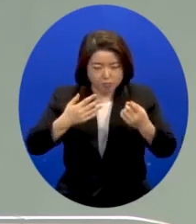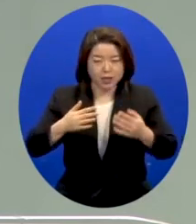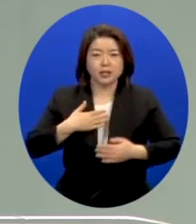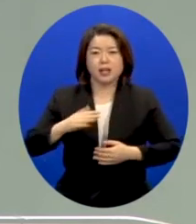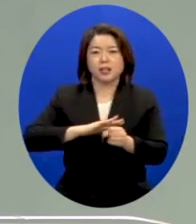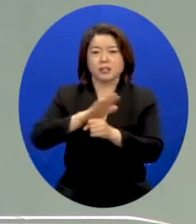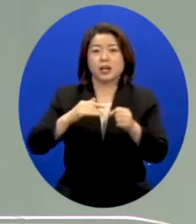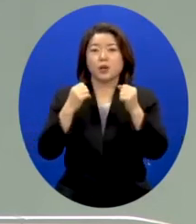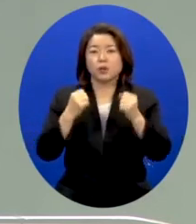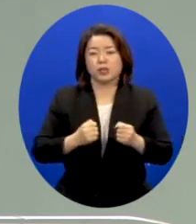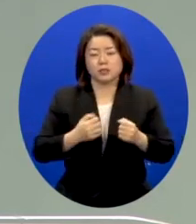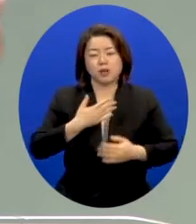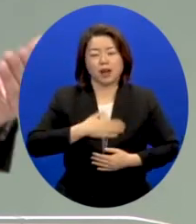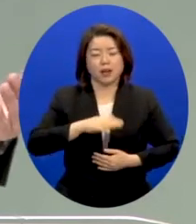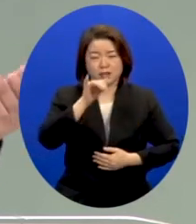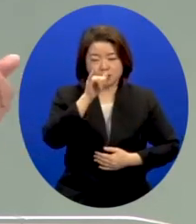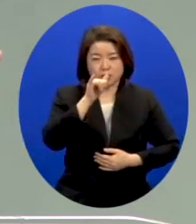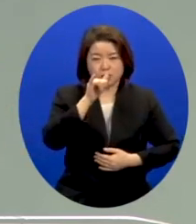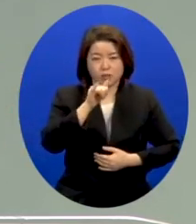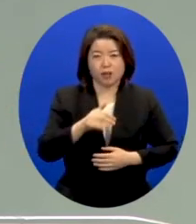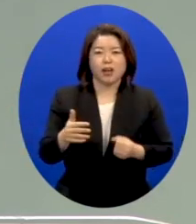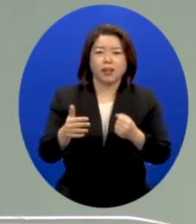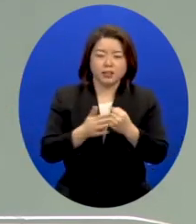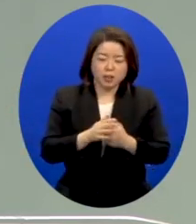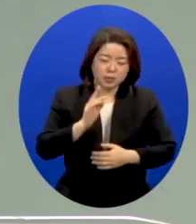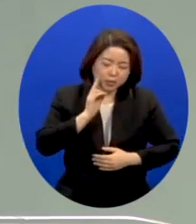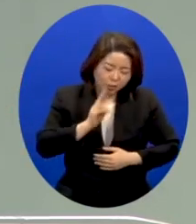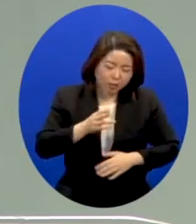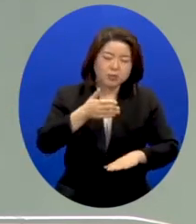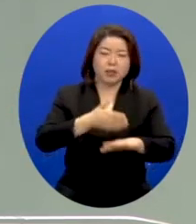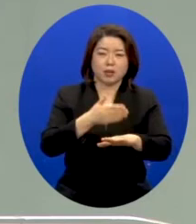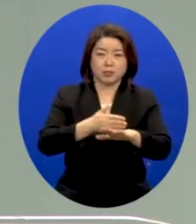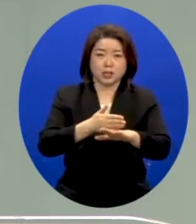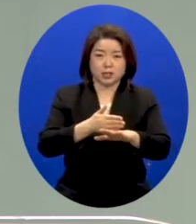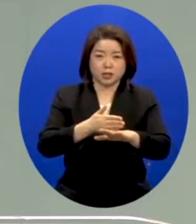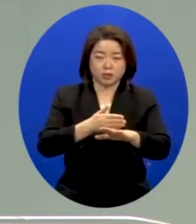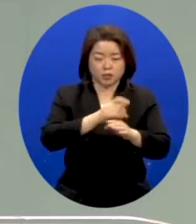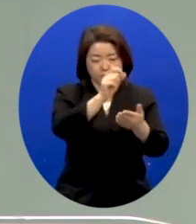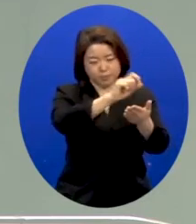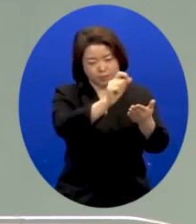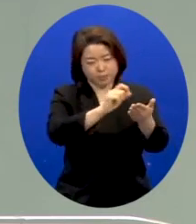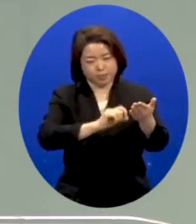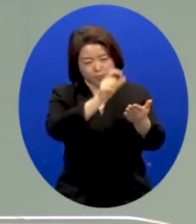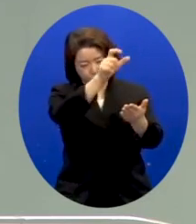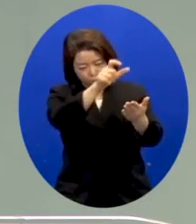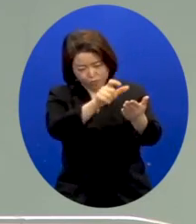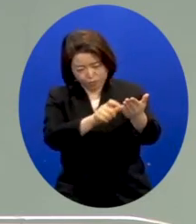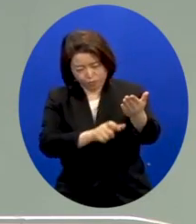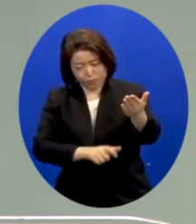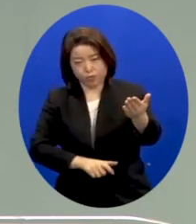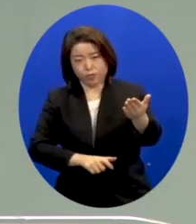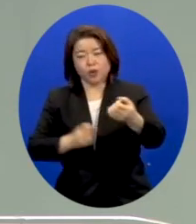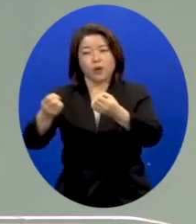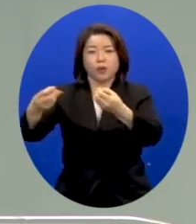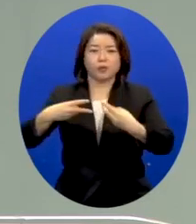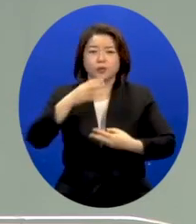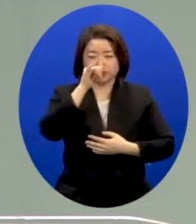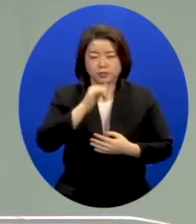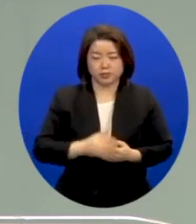하셨다는 거죠 그래서 너무나 감사하다고 아주 길게 손으로 편지를 써서 보내셨어요